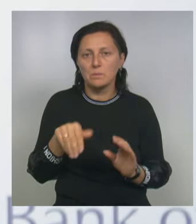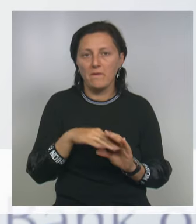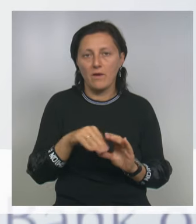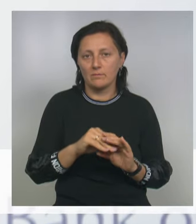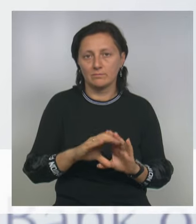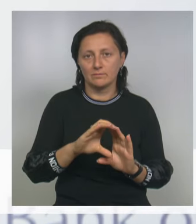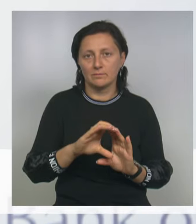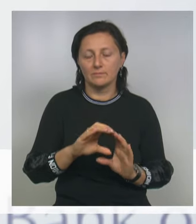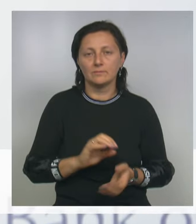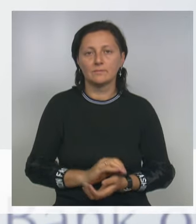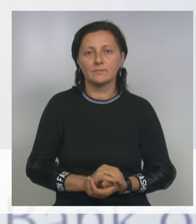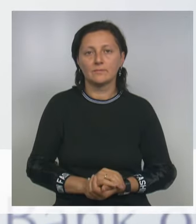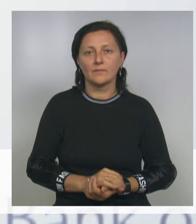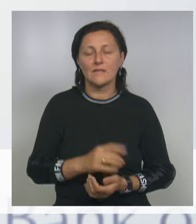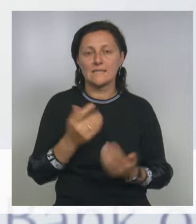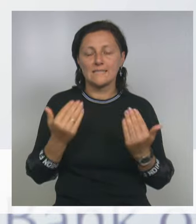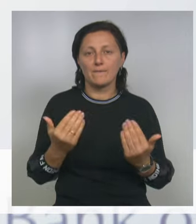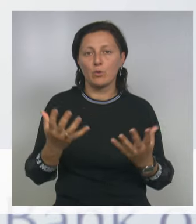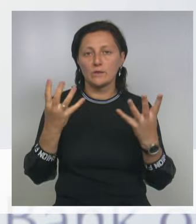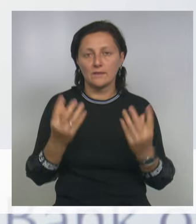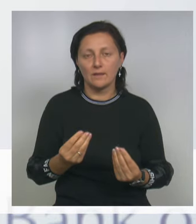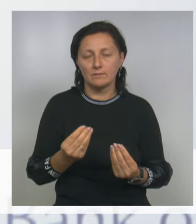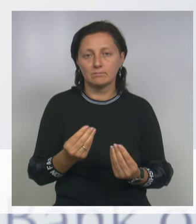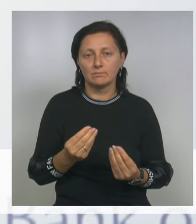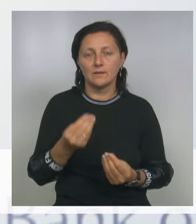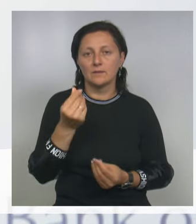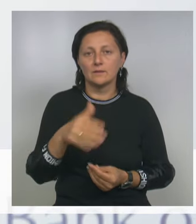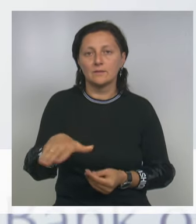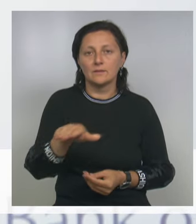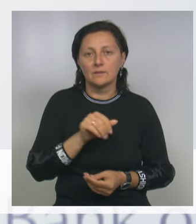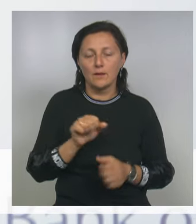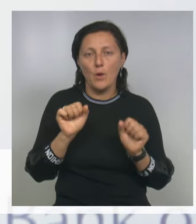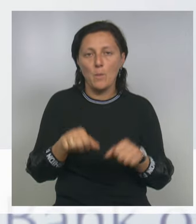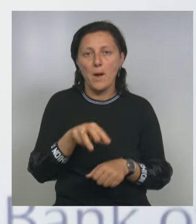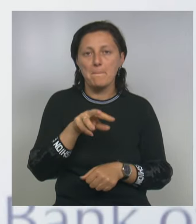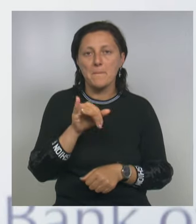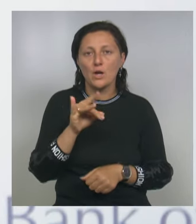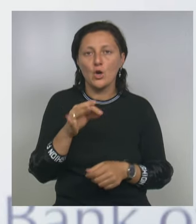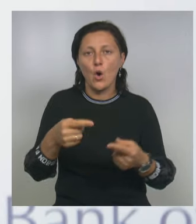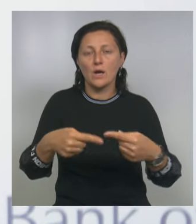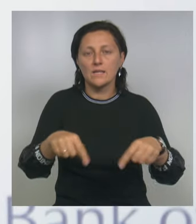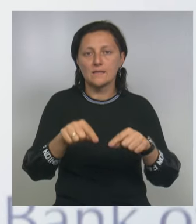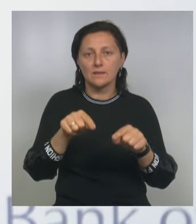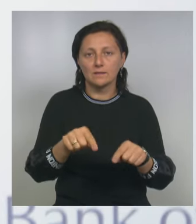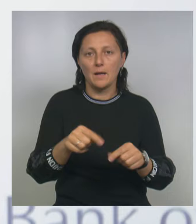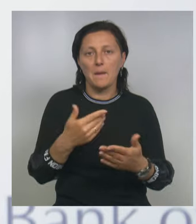На сегодняшний день максимальный размер займа, который можно оформить в микрофинансовой организации,